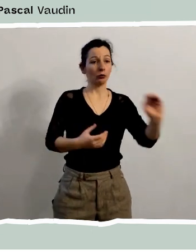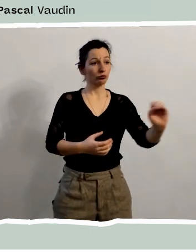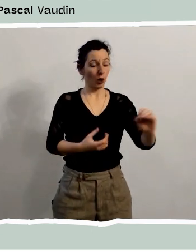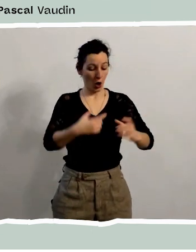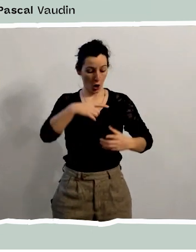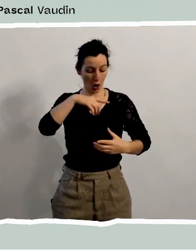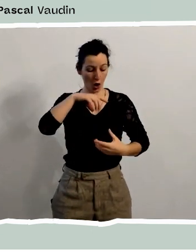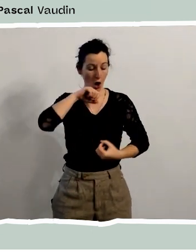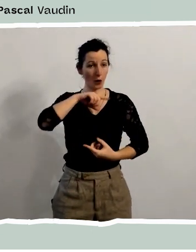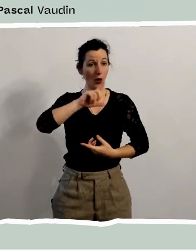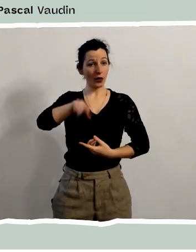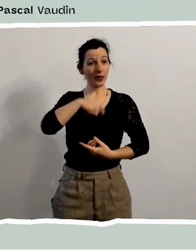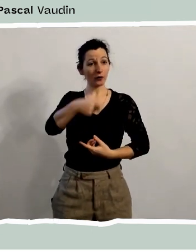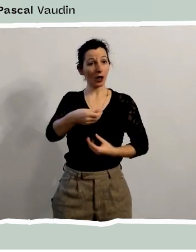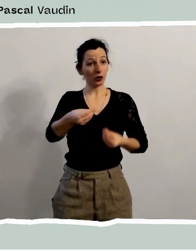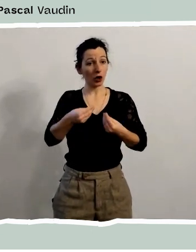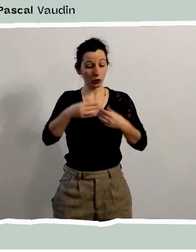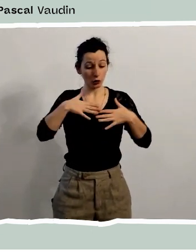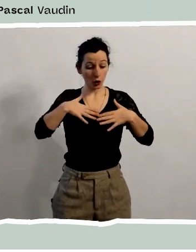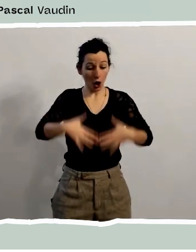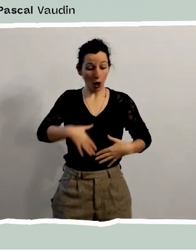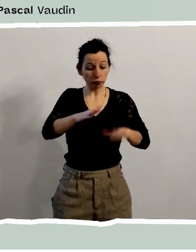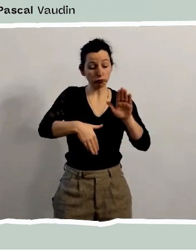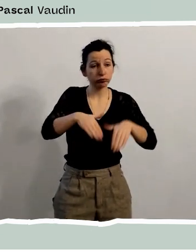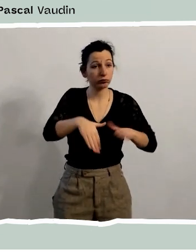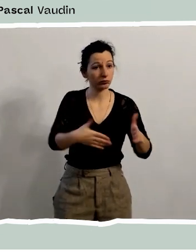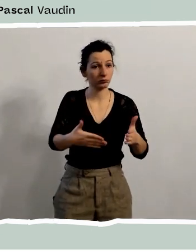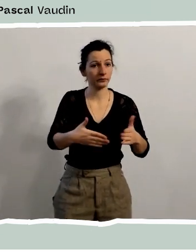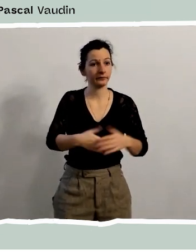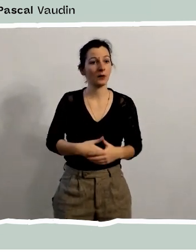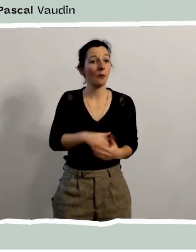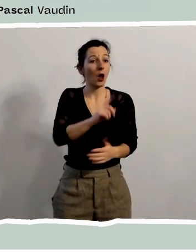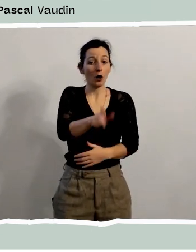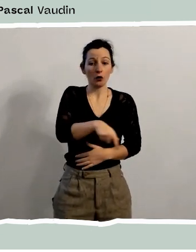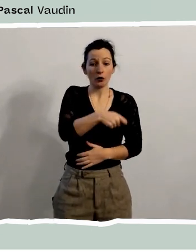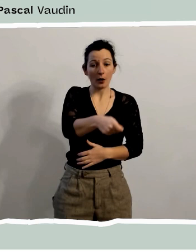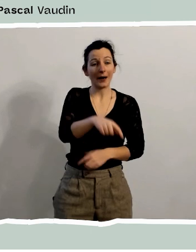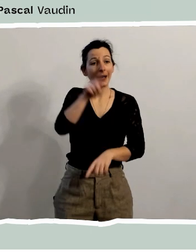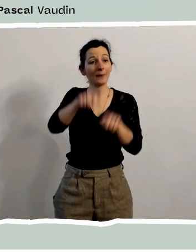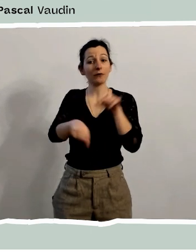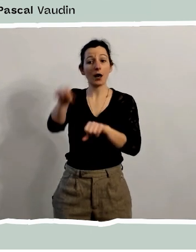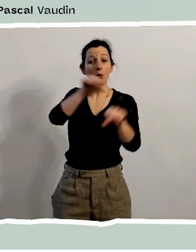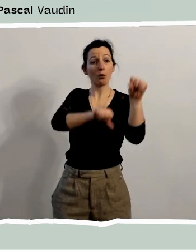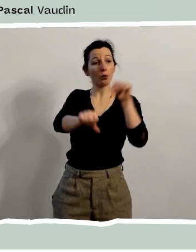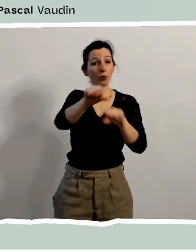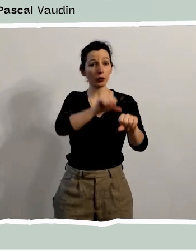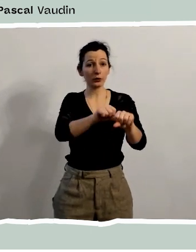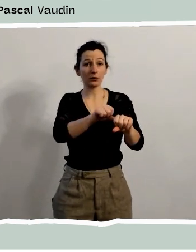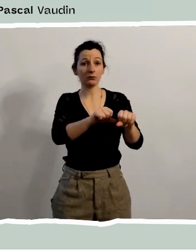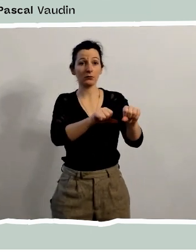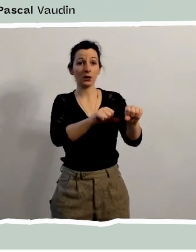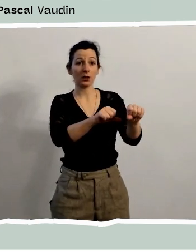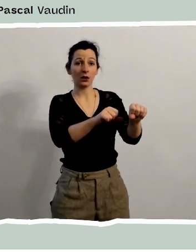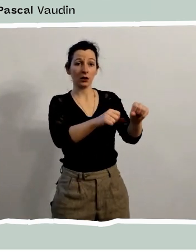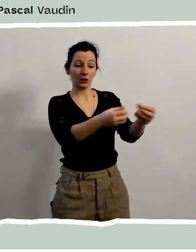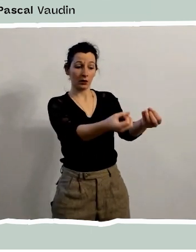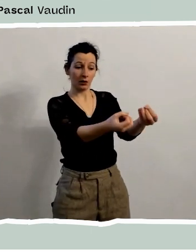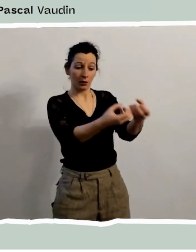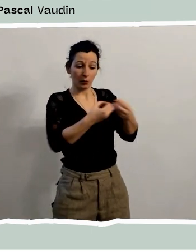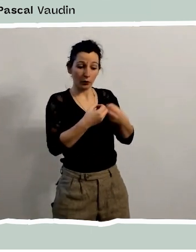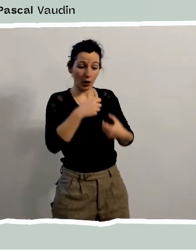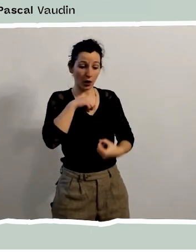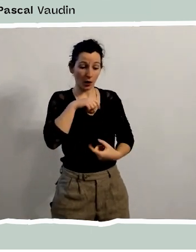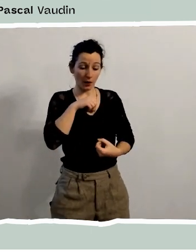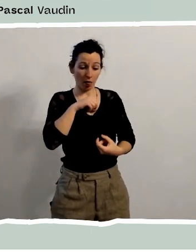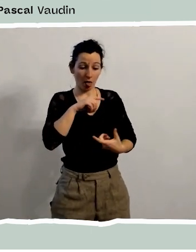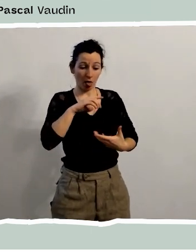qui va donner un effet physiologique normal. Eh bien, vous pouvez avoir des produits chimiques qui ont un effet perturbateur